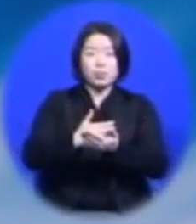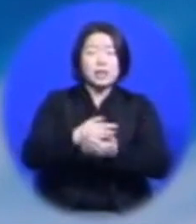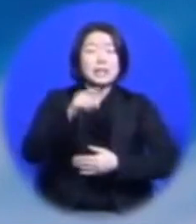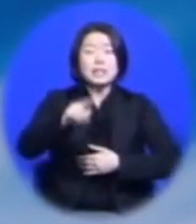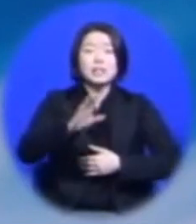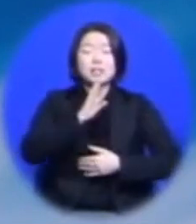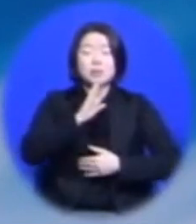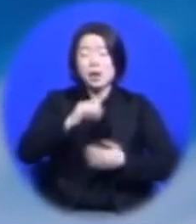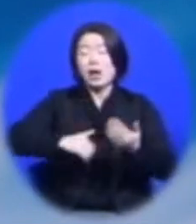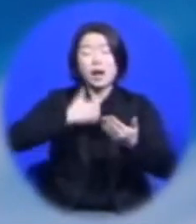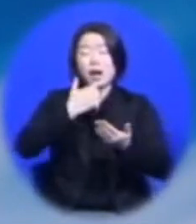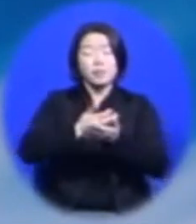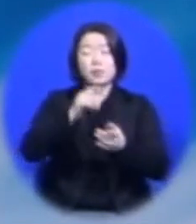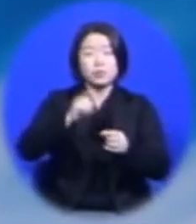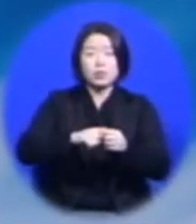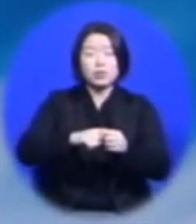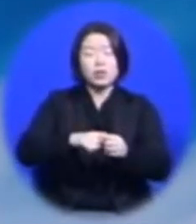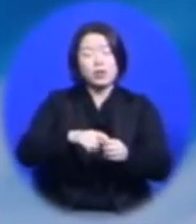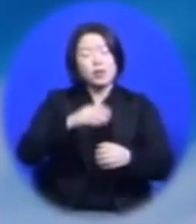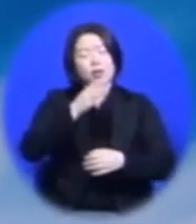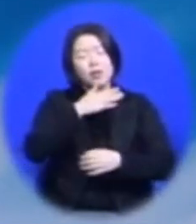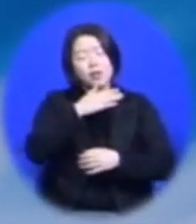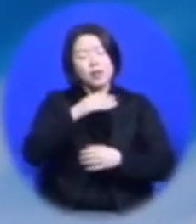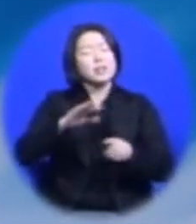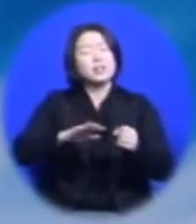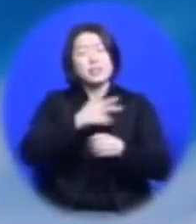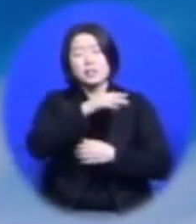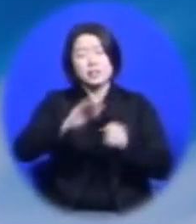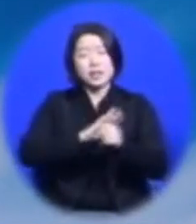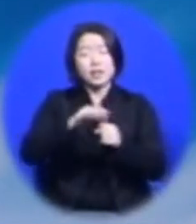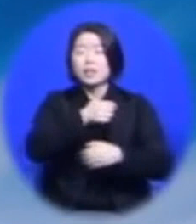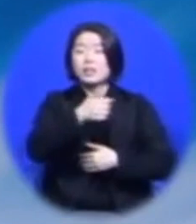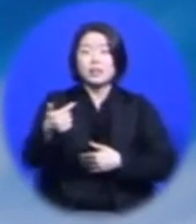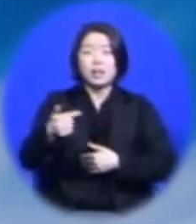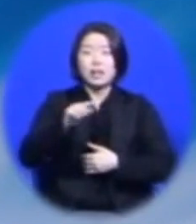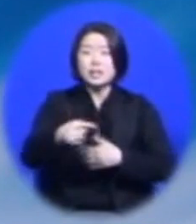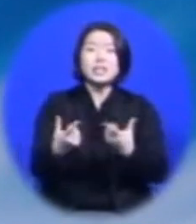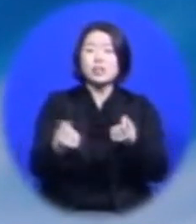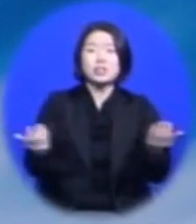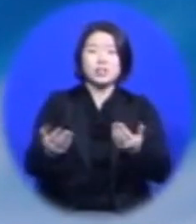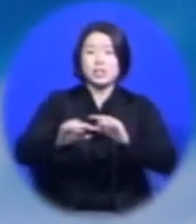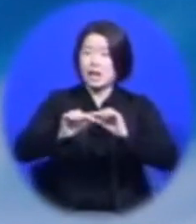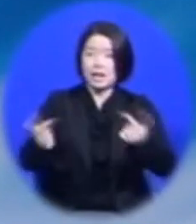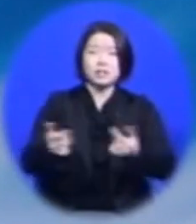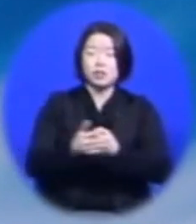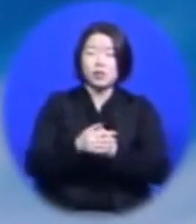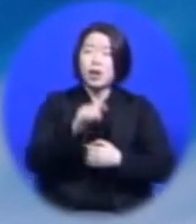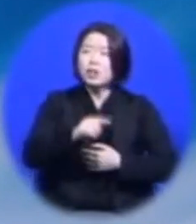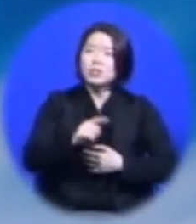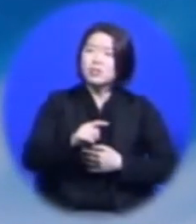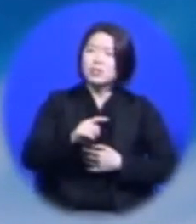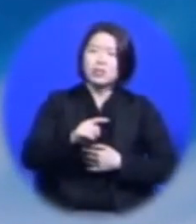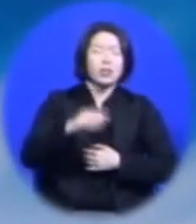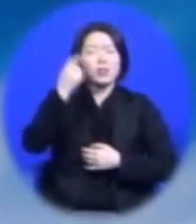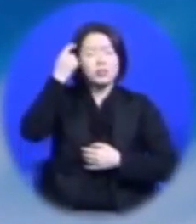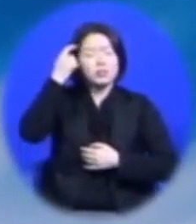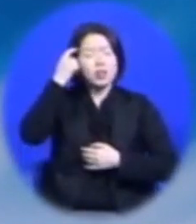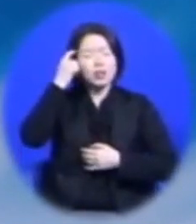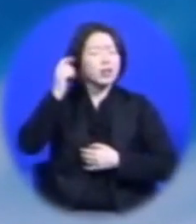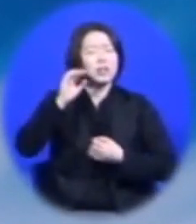정말 감동적이다. 야, 사랑이 너무 크구나. 이럴 일이 아닌 겁니다. 이건 비상식적인